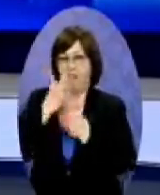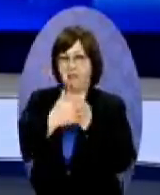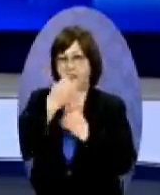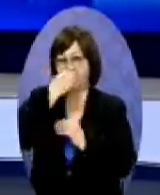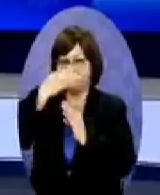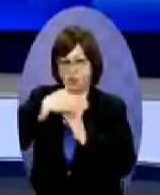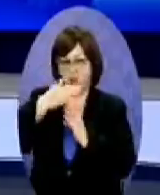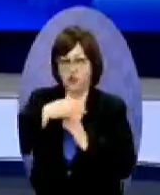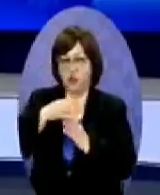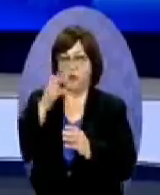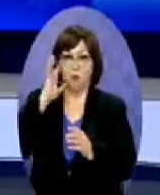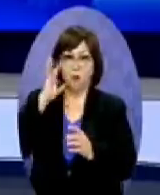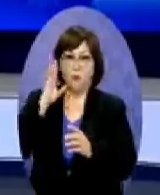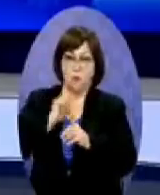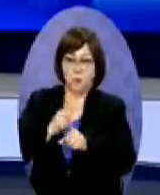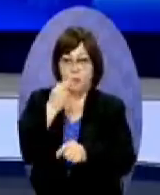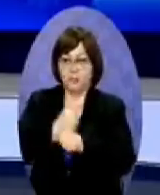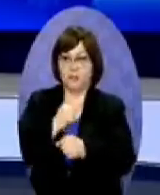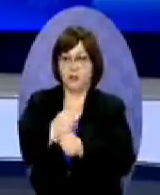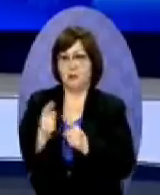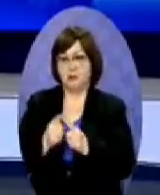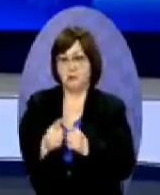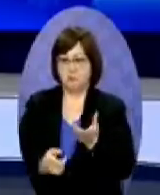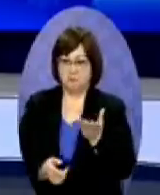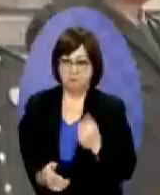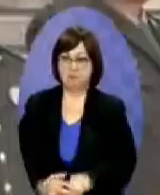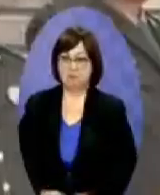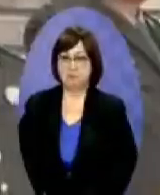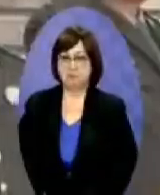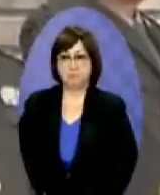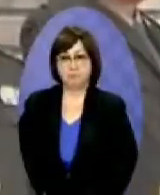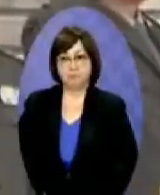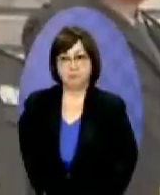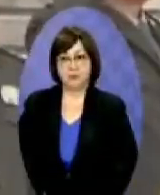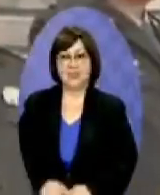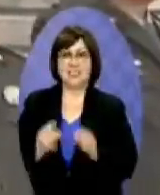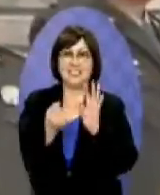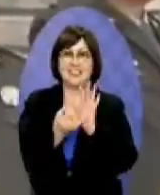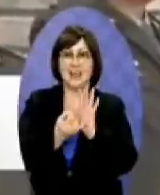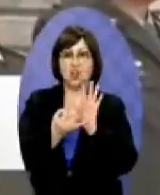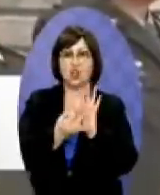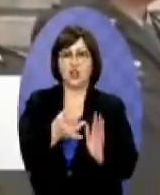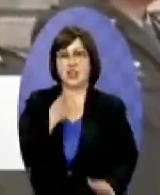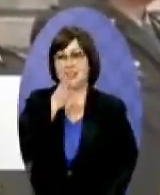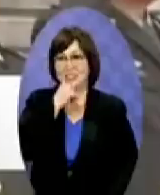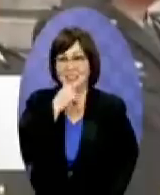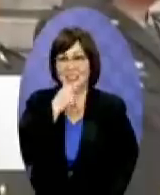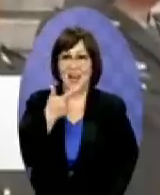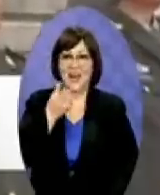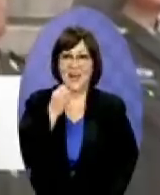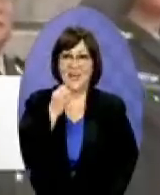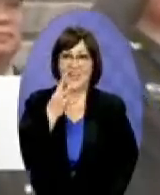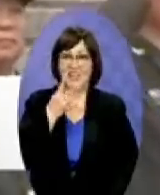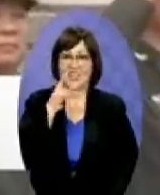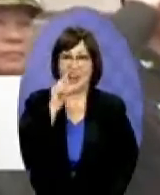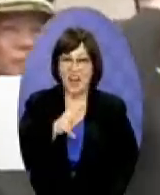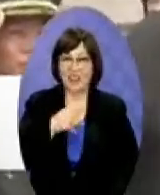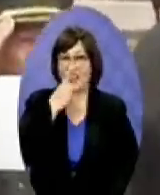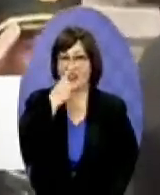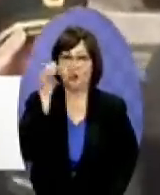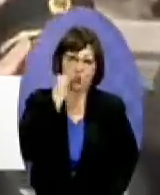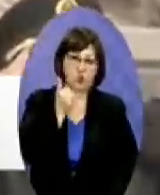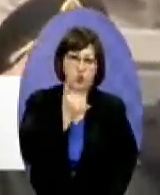бодлогын хүрээнд хэрэгжиж байгаа үйл явцаа гэж ажиглагчид үзэж байна. 67 настай энэхүү генерал Бүгднайрамд Катард улсын дарга Ши